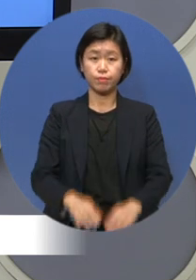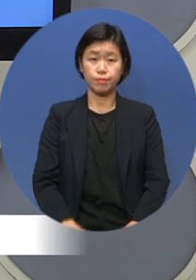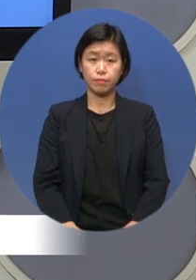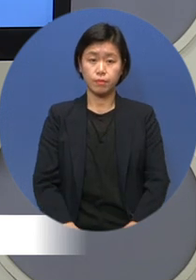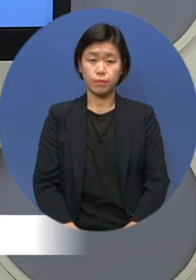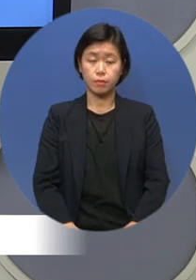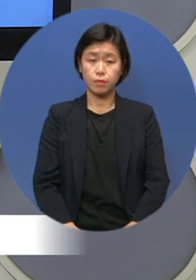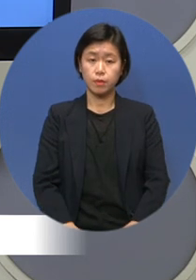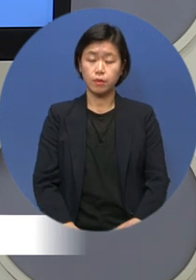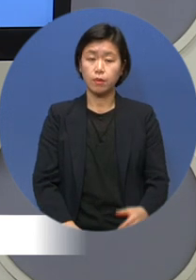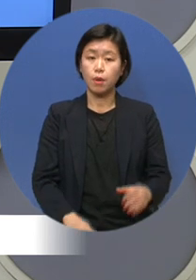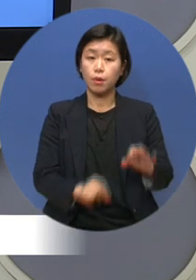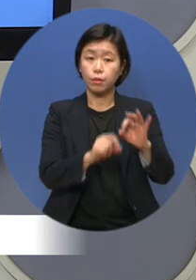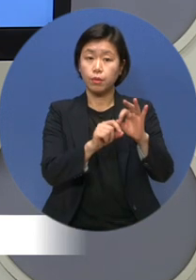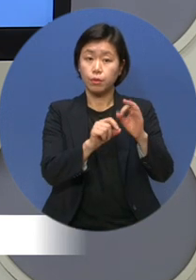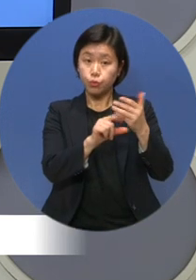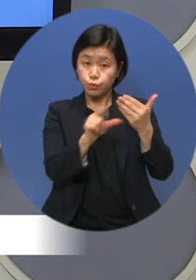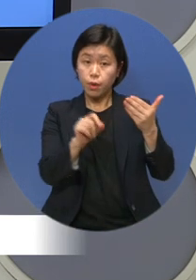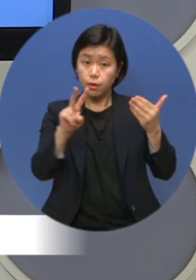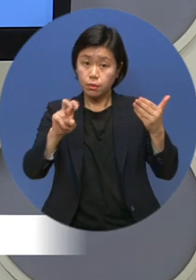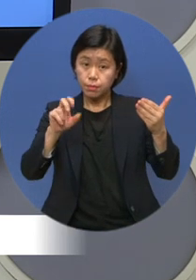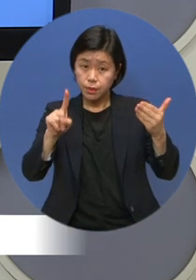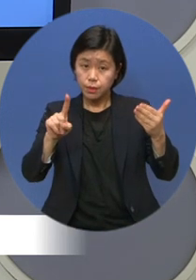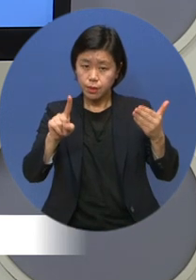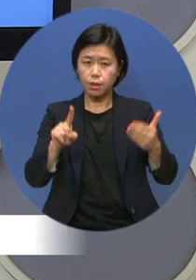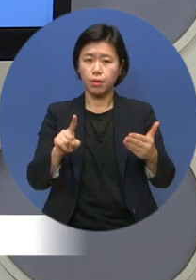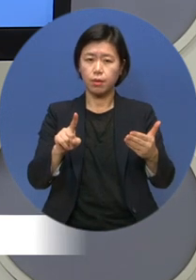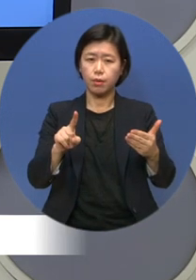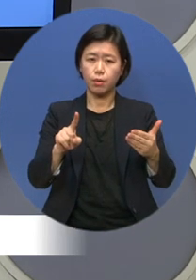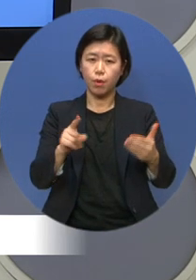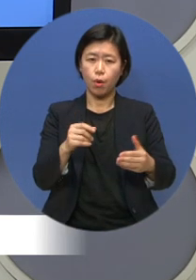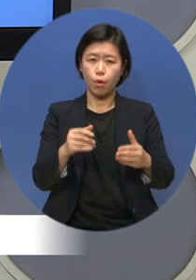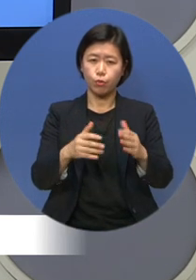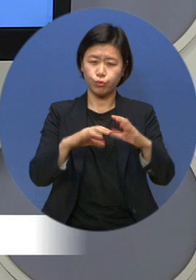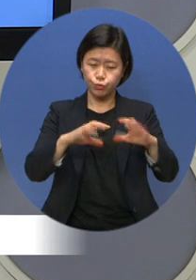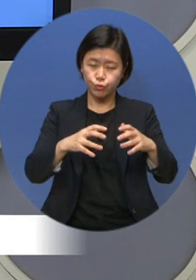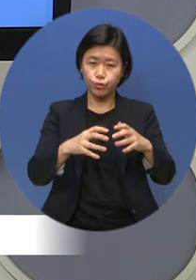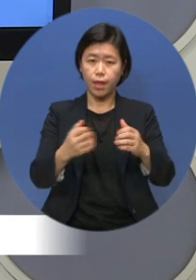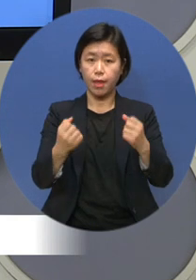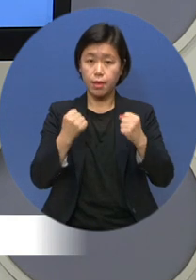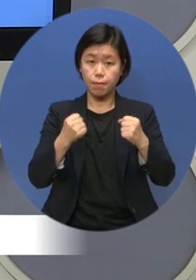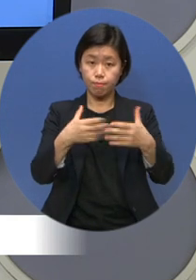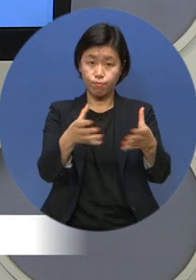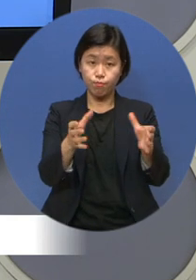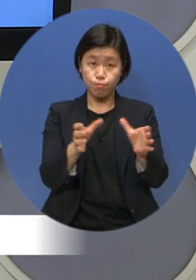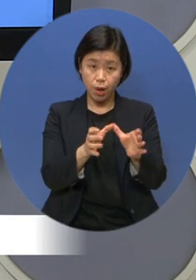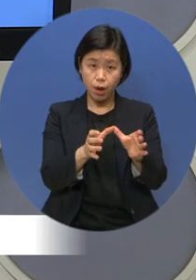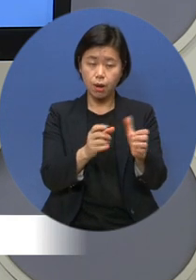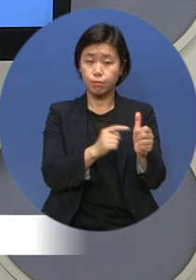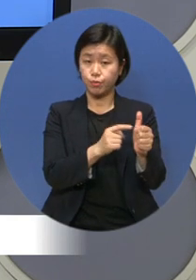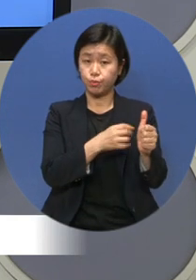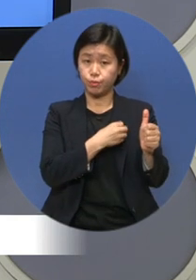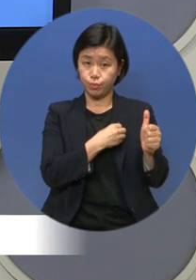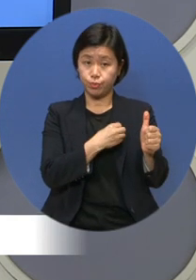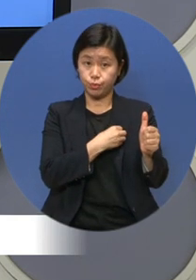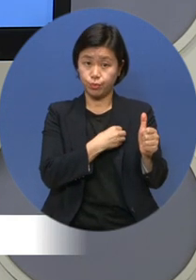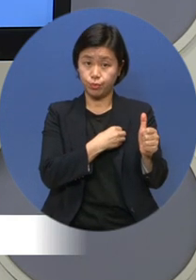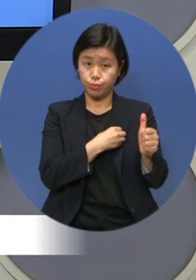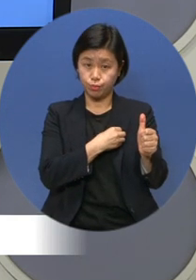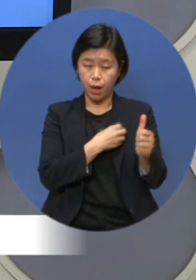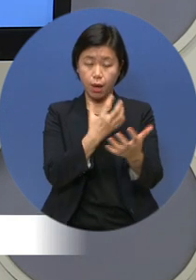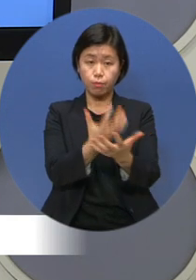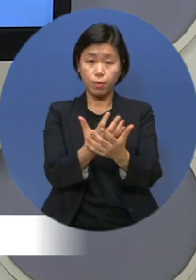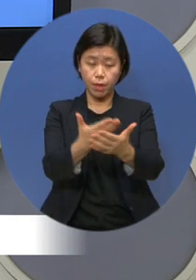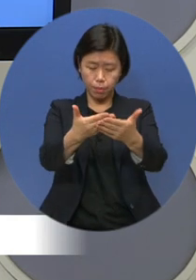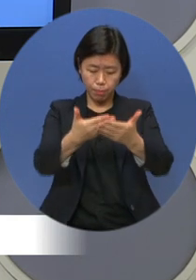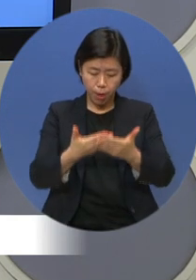지난 21일 국민의 힘 이종성 의원 의 한국 사회 보장 정보원 으로부터 제출받은 전자바우처 부정수급